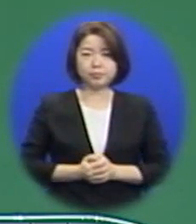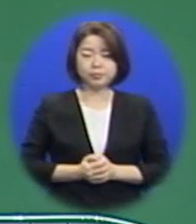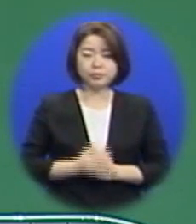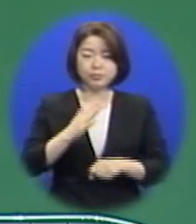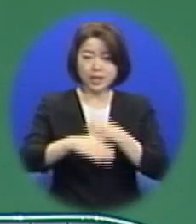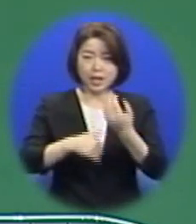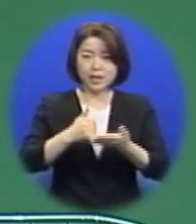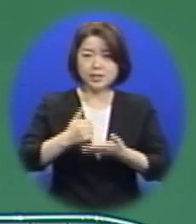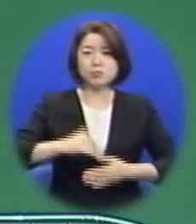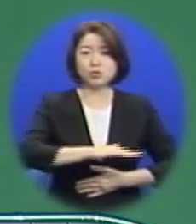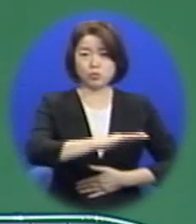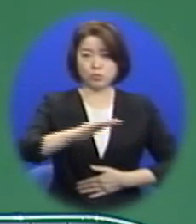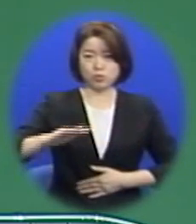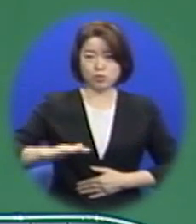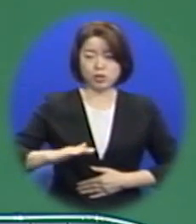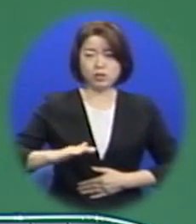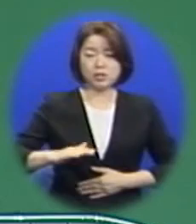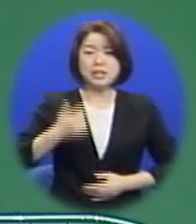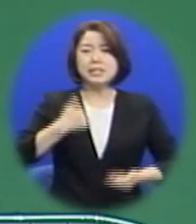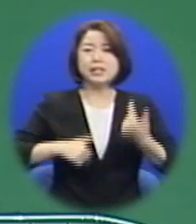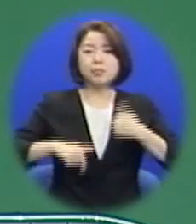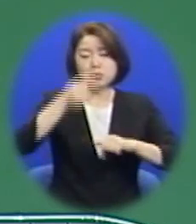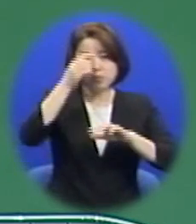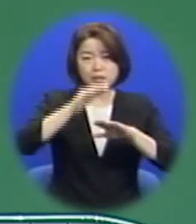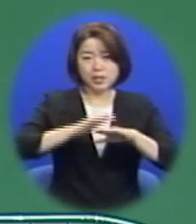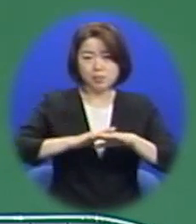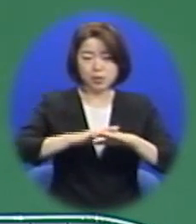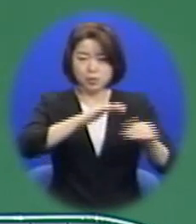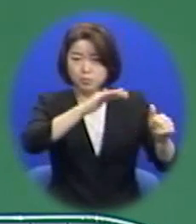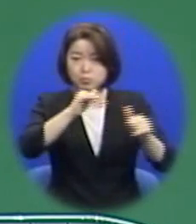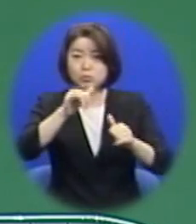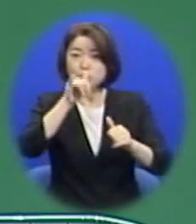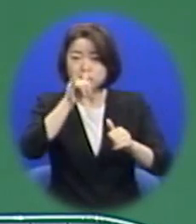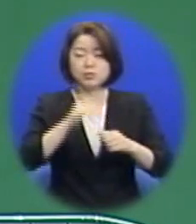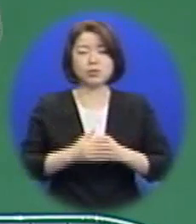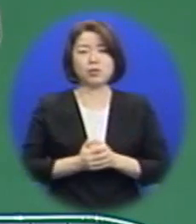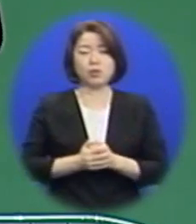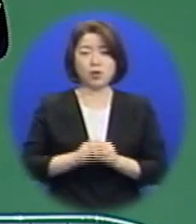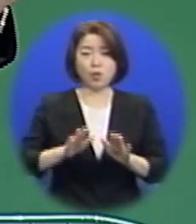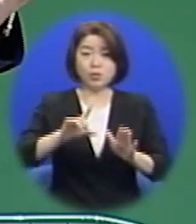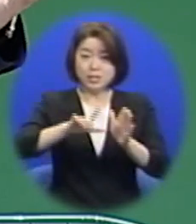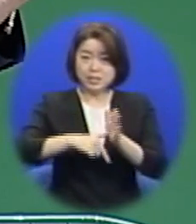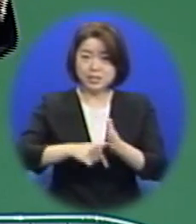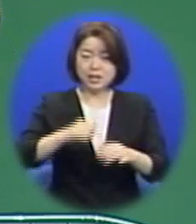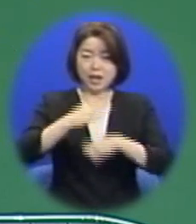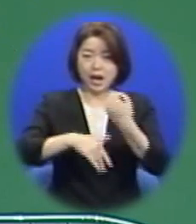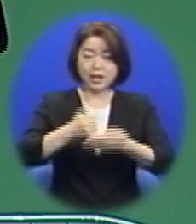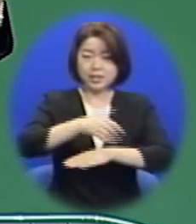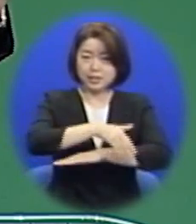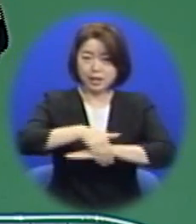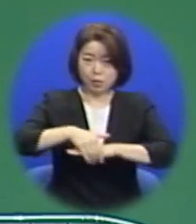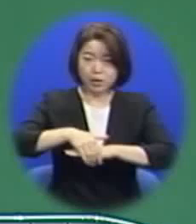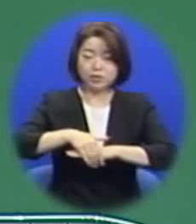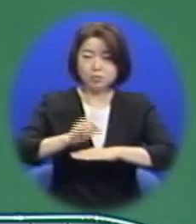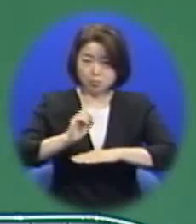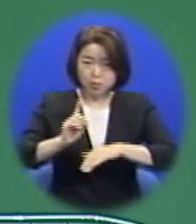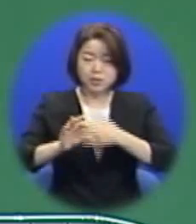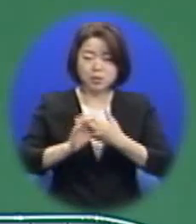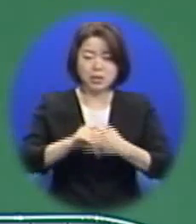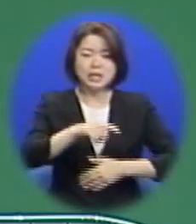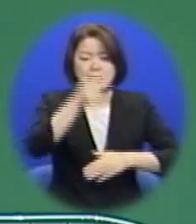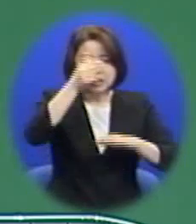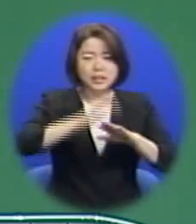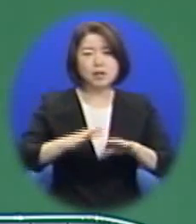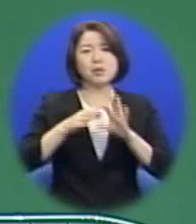하나님은 우리를 기쁨의 예배로 부르시고 계십니다. 오늘 이 시간 하나님의 계획은 여러분이 이 예배를 통하여 여러분